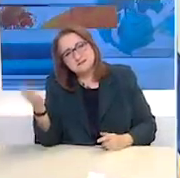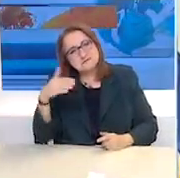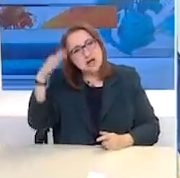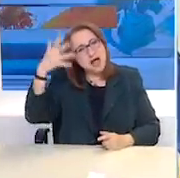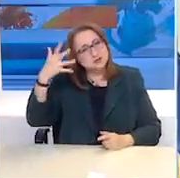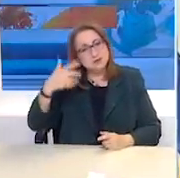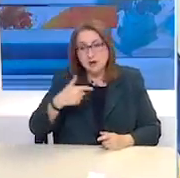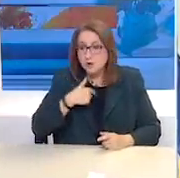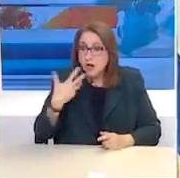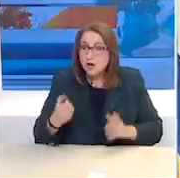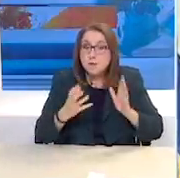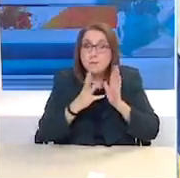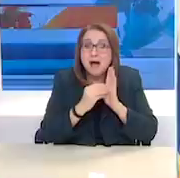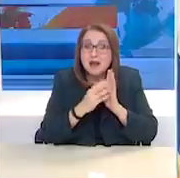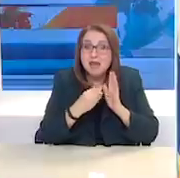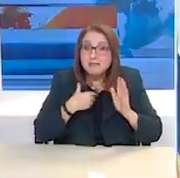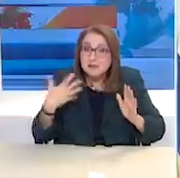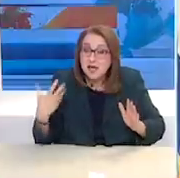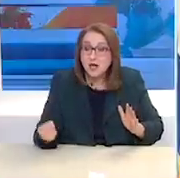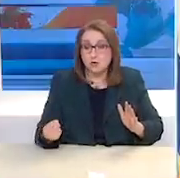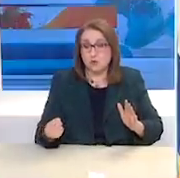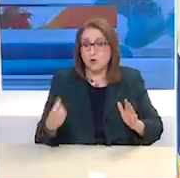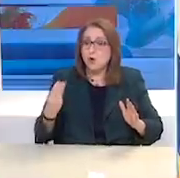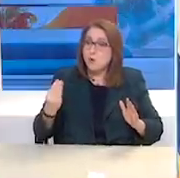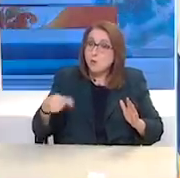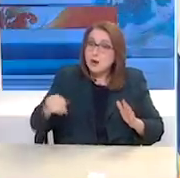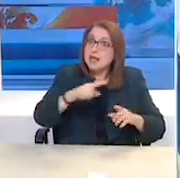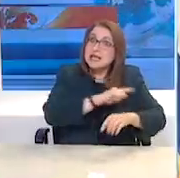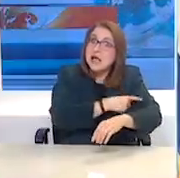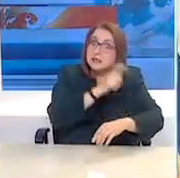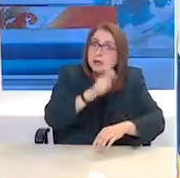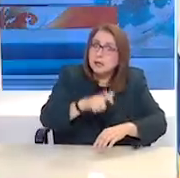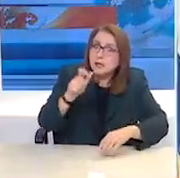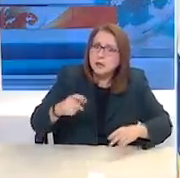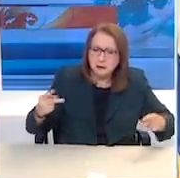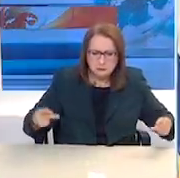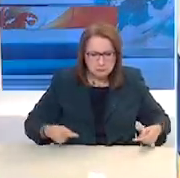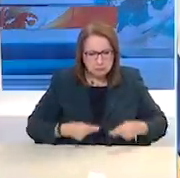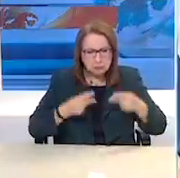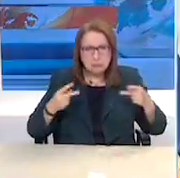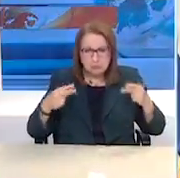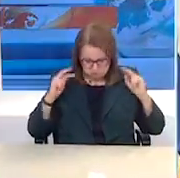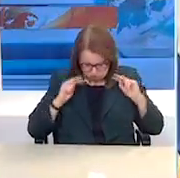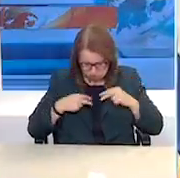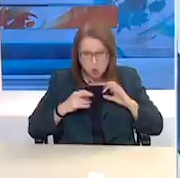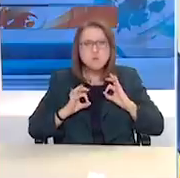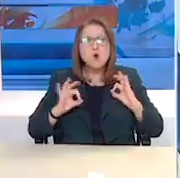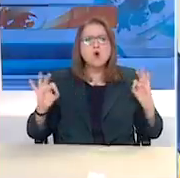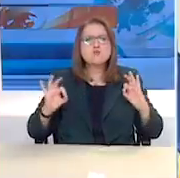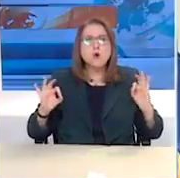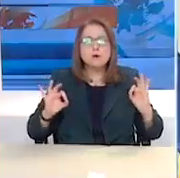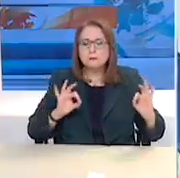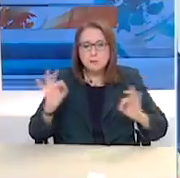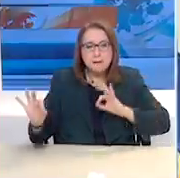μάλιστα και μέσα στην ιατρική κοινότητα που είχαν πολύ ήπια συνοτολογία και μετέφεραν το ιό σε ανθρώπους χωρίς να το θέλουν. Γι' αυτό